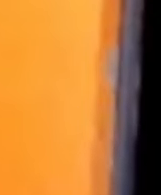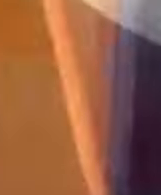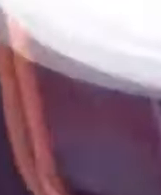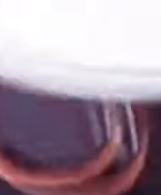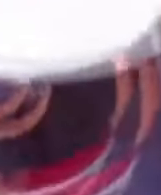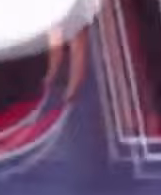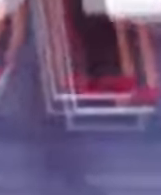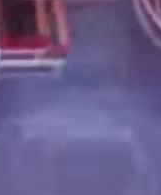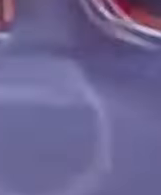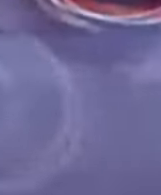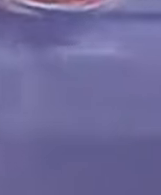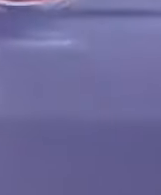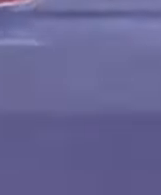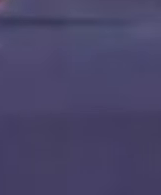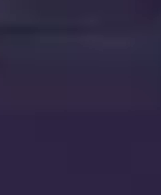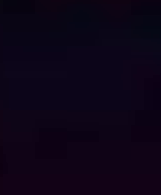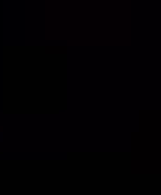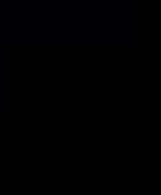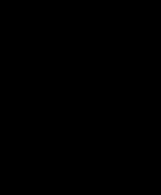ino